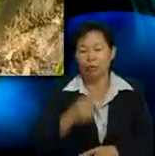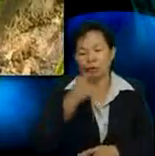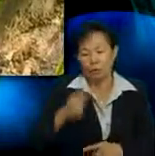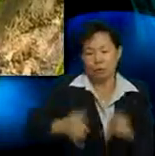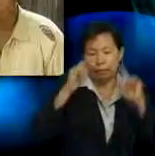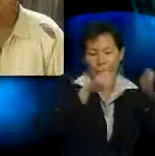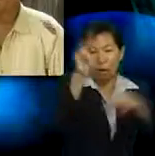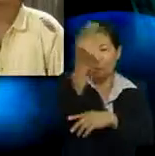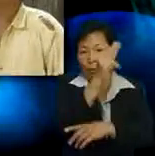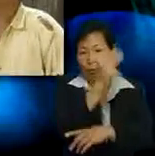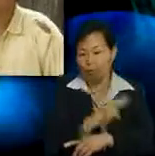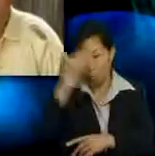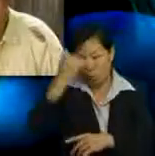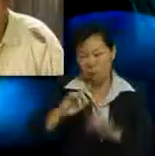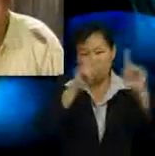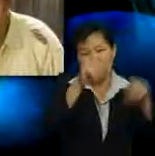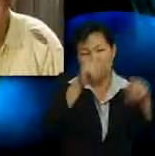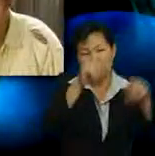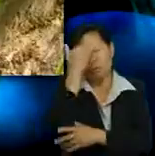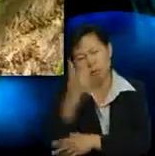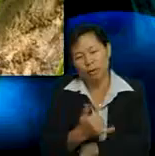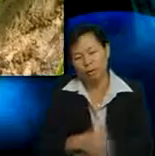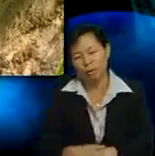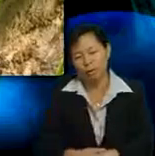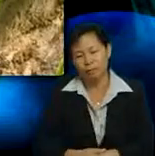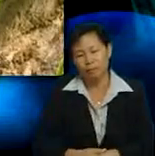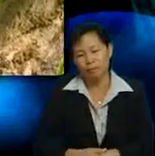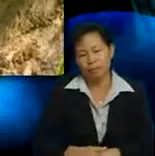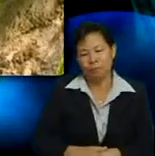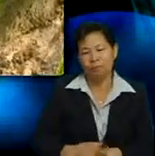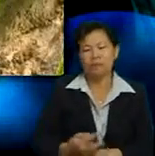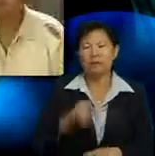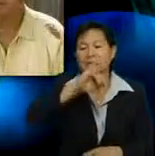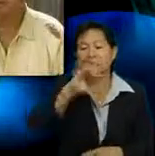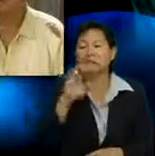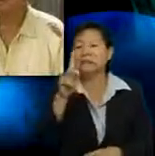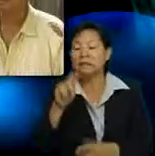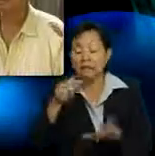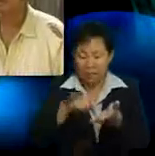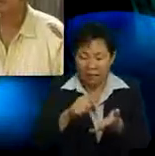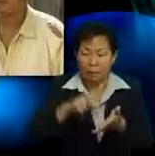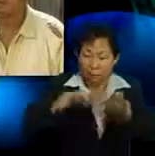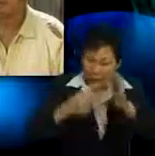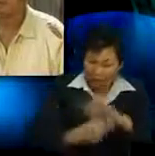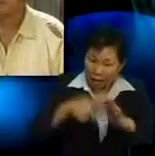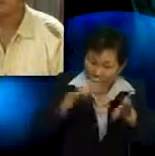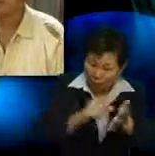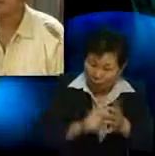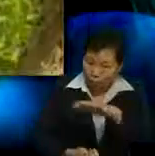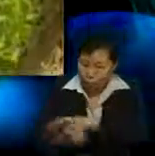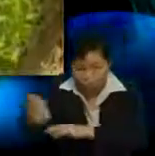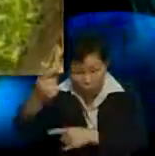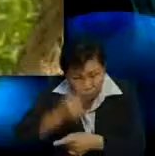pergi dekat hutan. Kenapa dia masuk hutan? Pitun dia nak jerat ayam. Maknanya ayam sudah